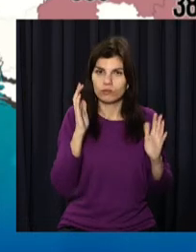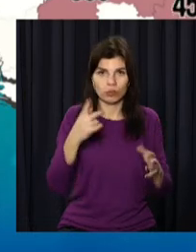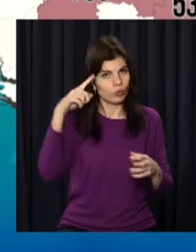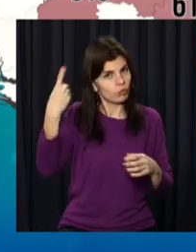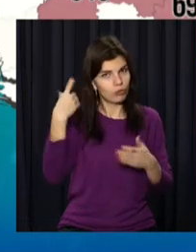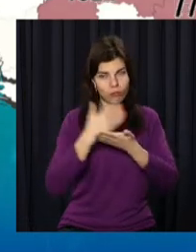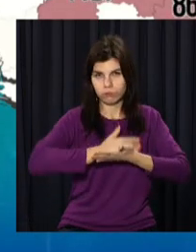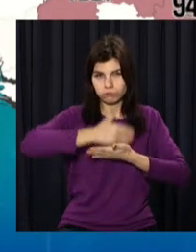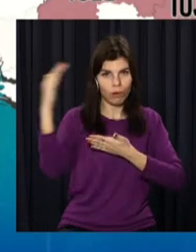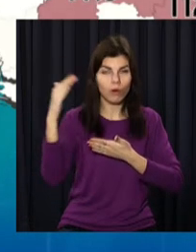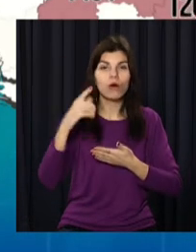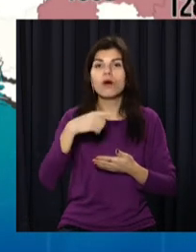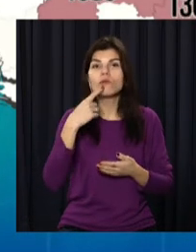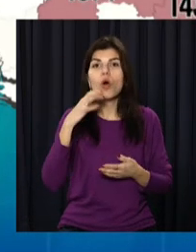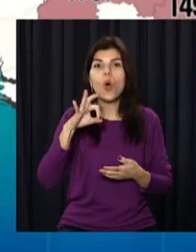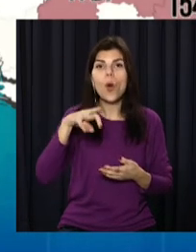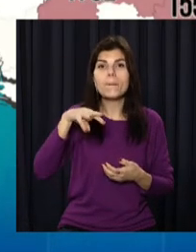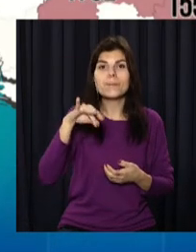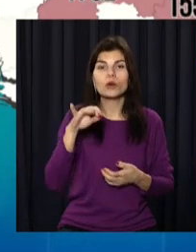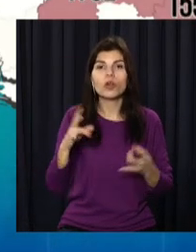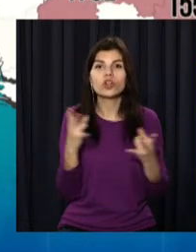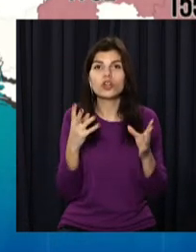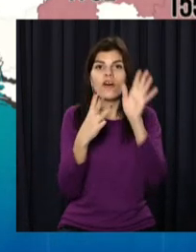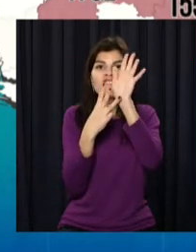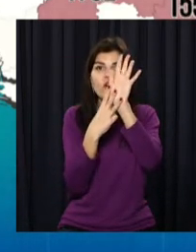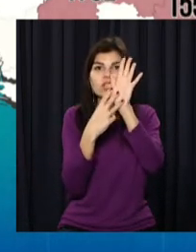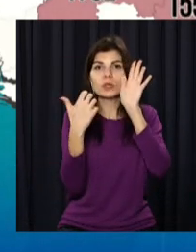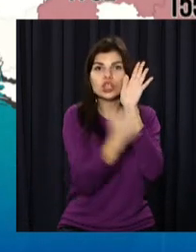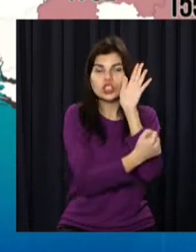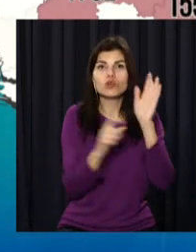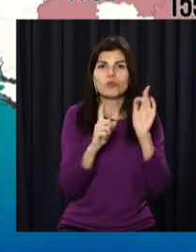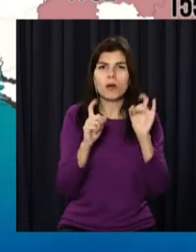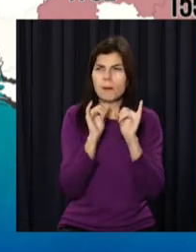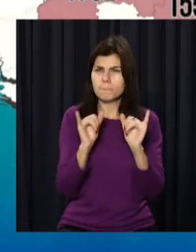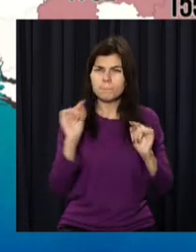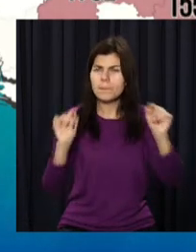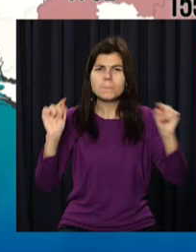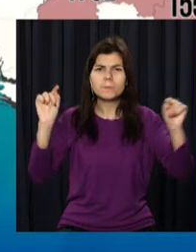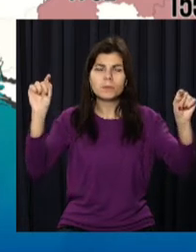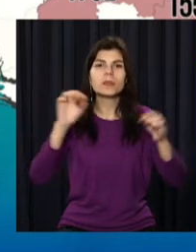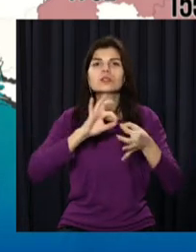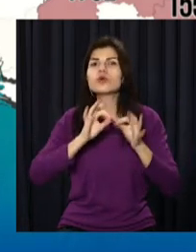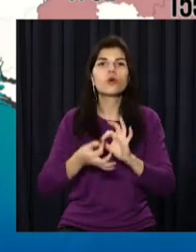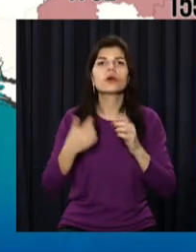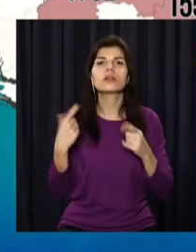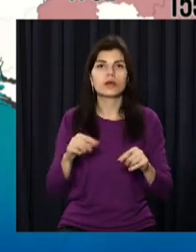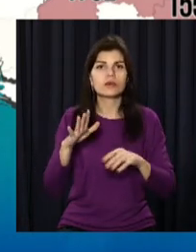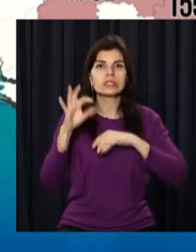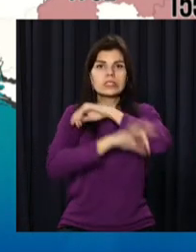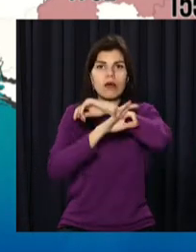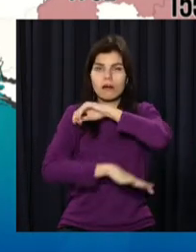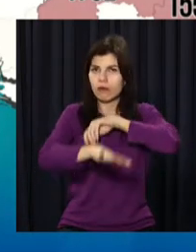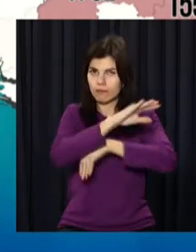дослідження свідчать про те, що омікрону потрібно 8 тижнів, аби набрати обертів. Найскладніша ситуація залишається в західних